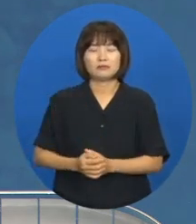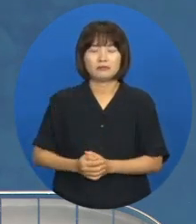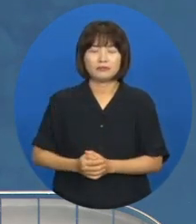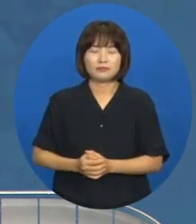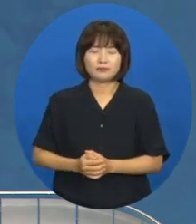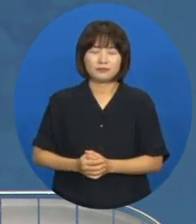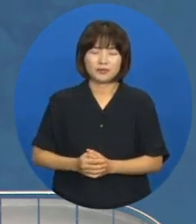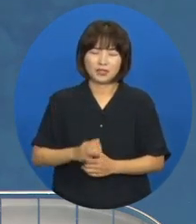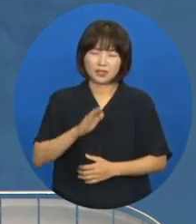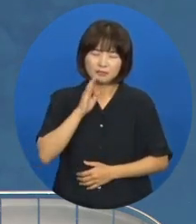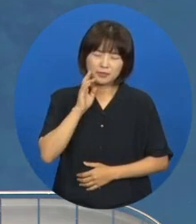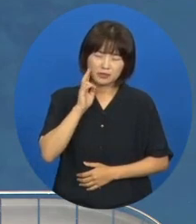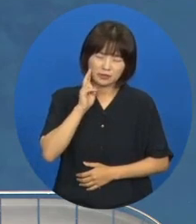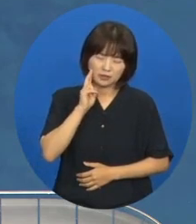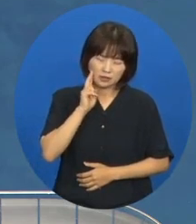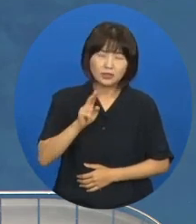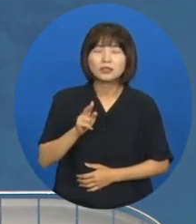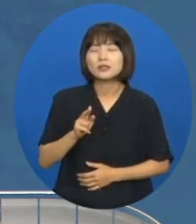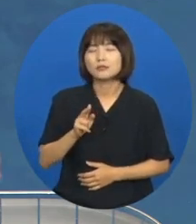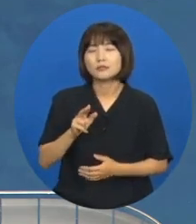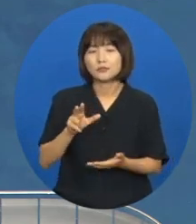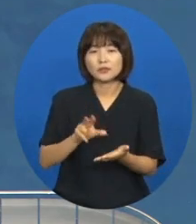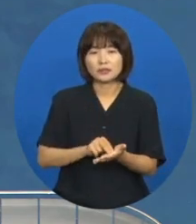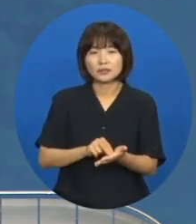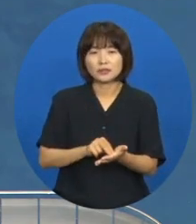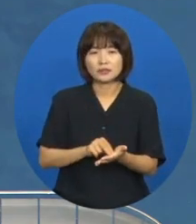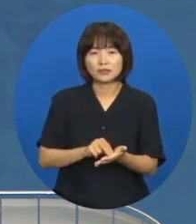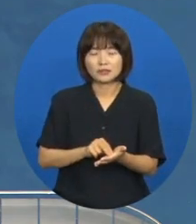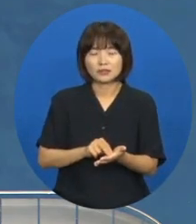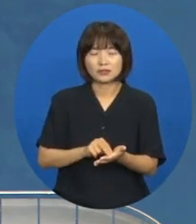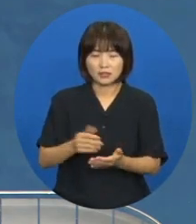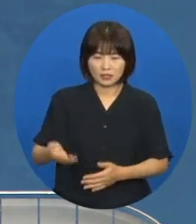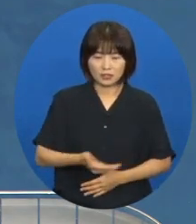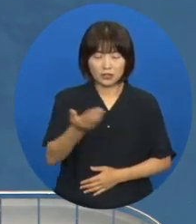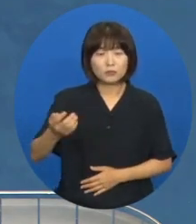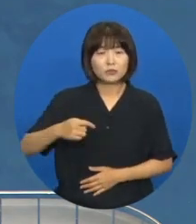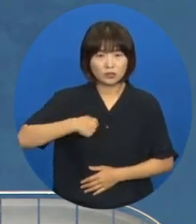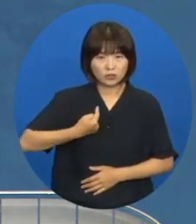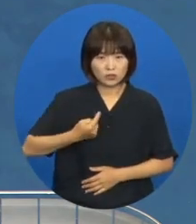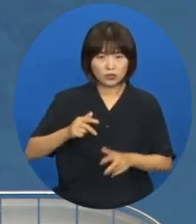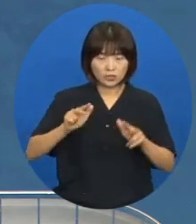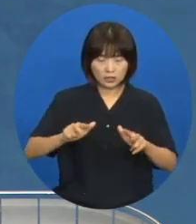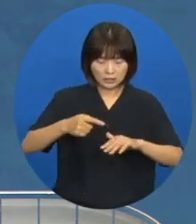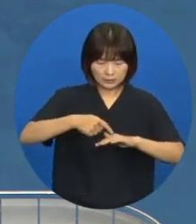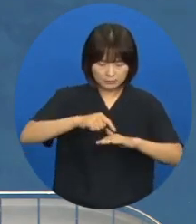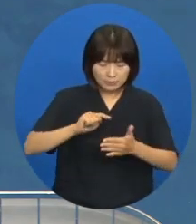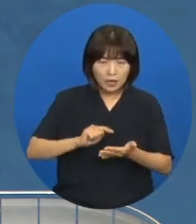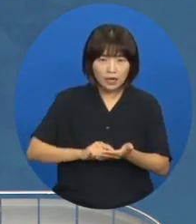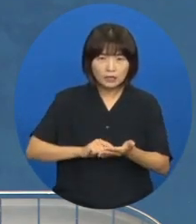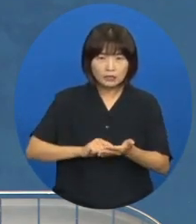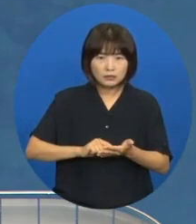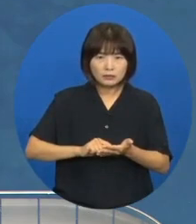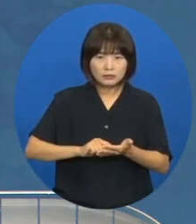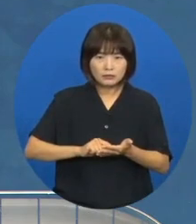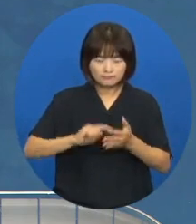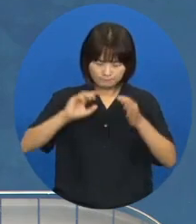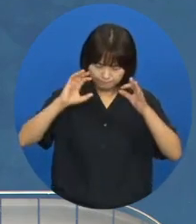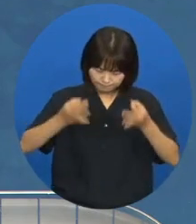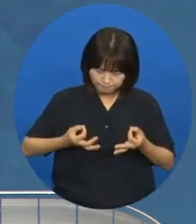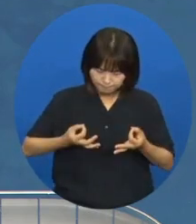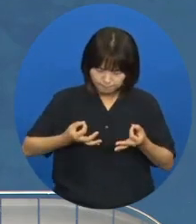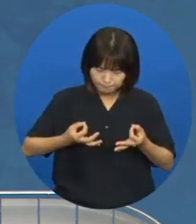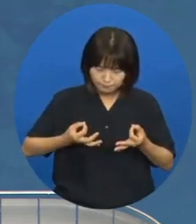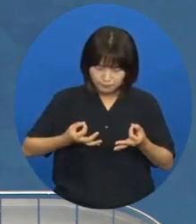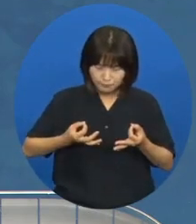여러분, 정말 심각한 일이에요. 여러분 자신이 여러분의 지금의 마음을 정확하게 분별할 줄 알아야